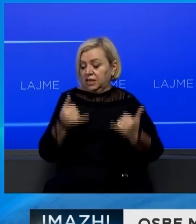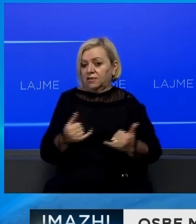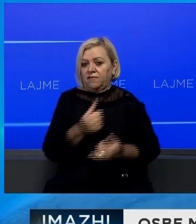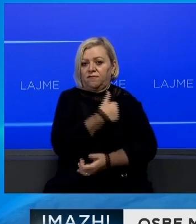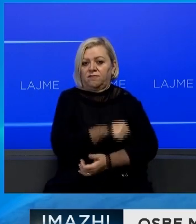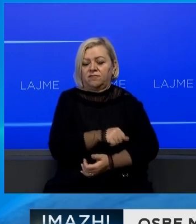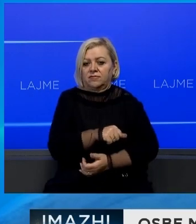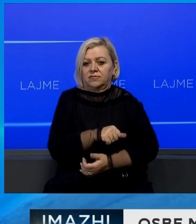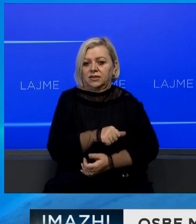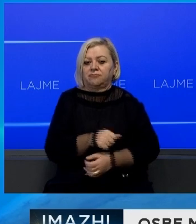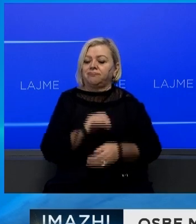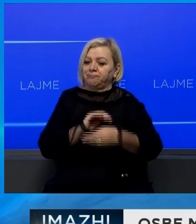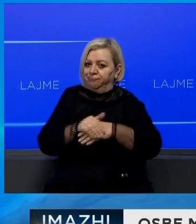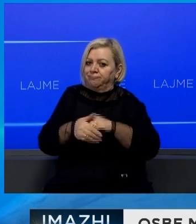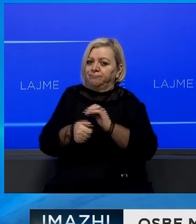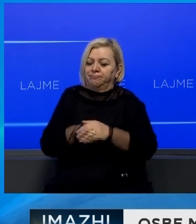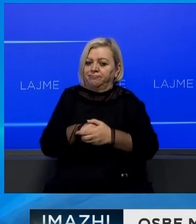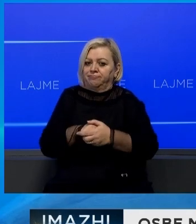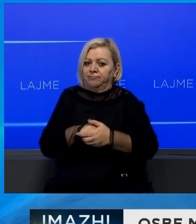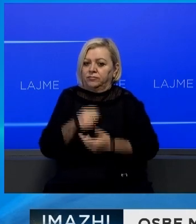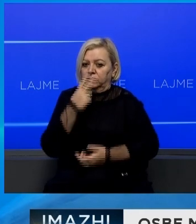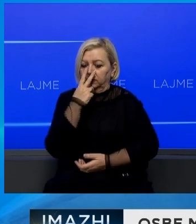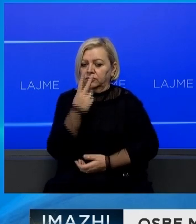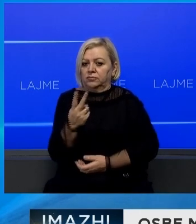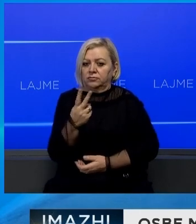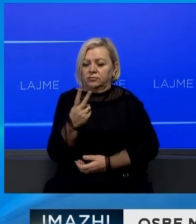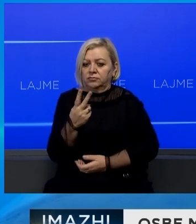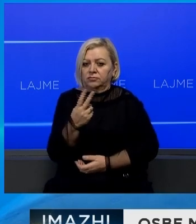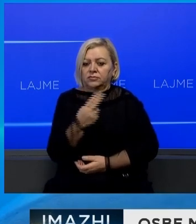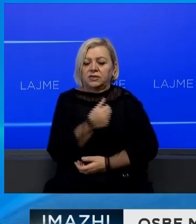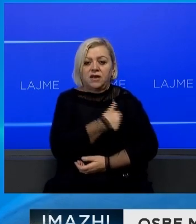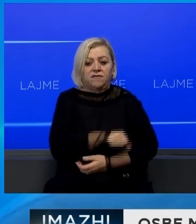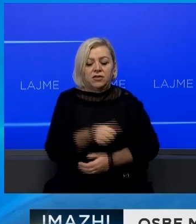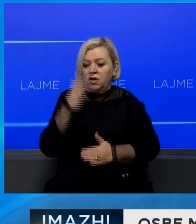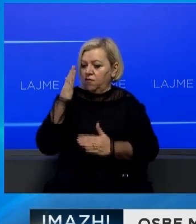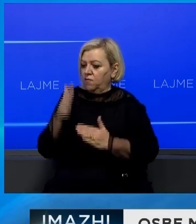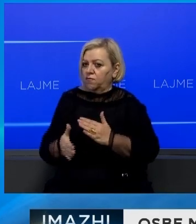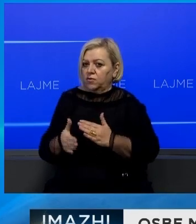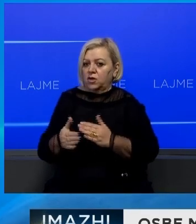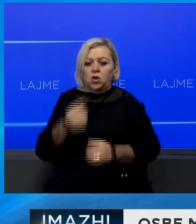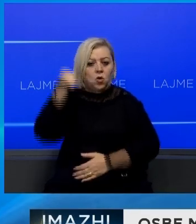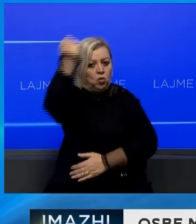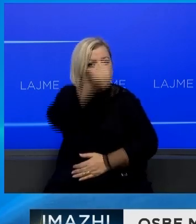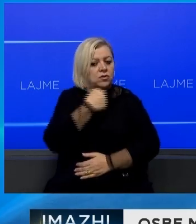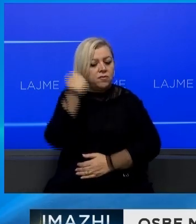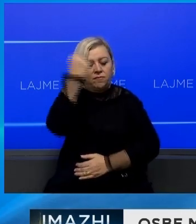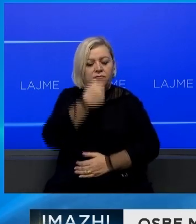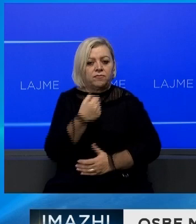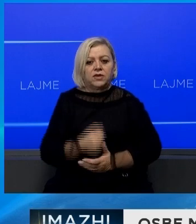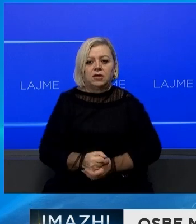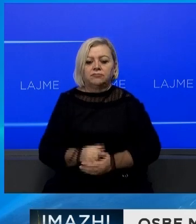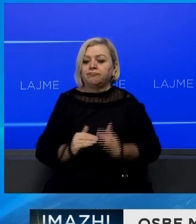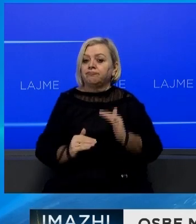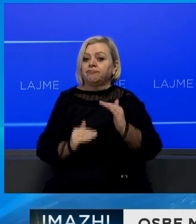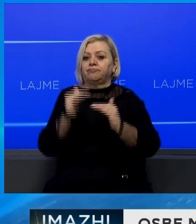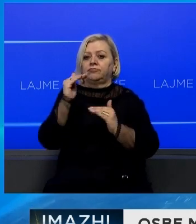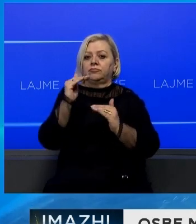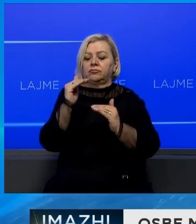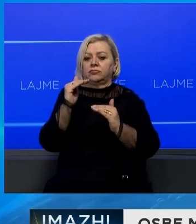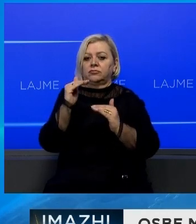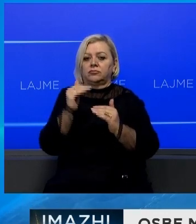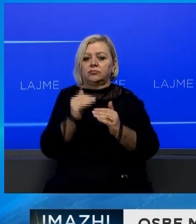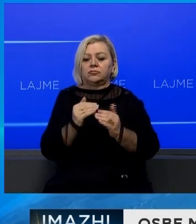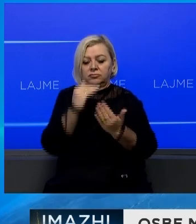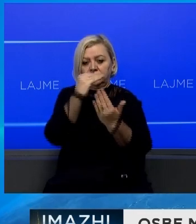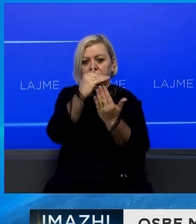kam pasur kënaqësinë që të shoh që në vitet e fundit Kosova është ngritur në